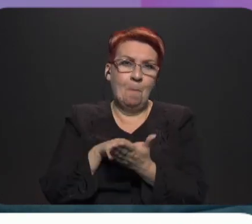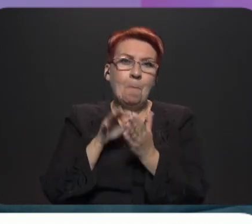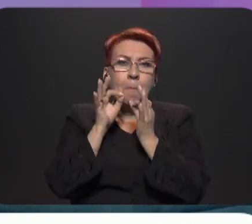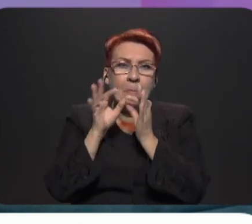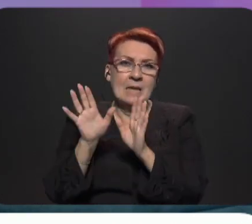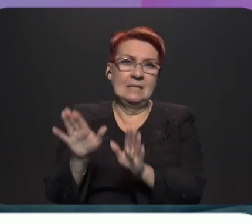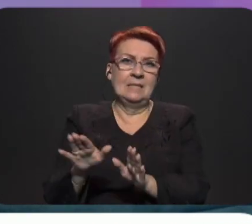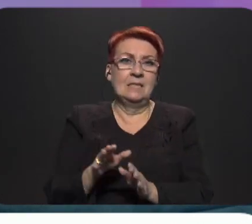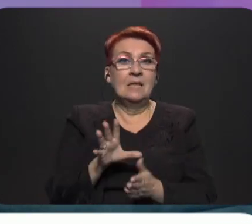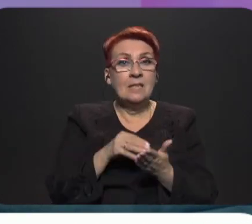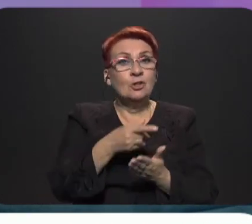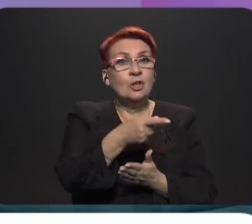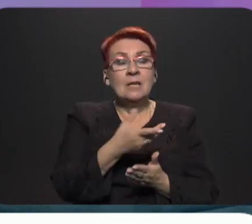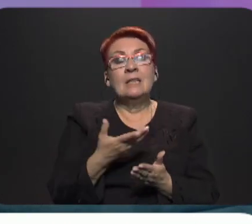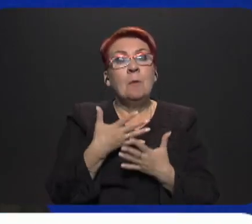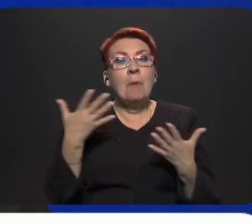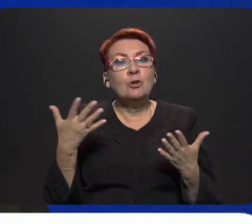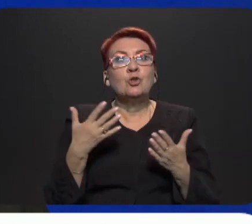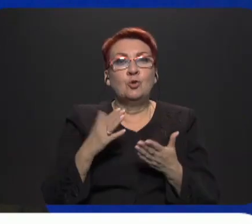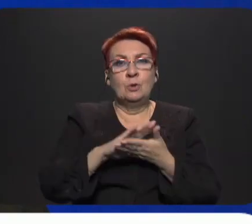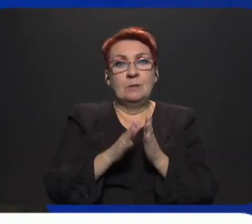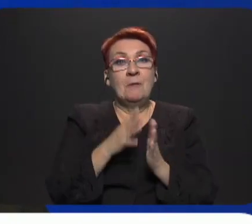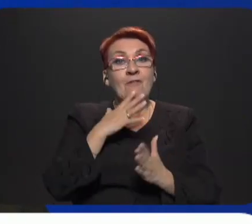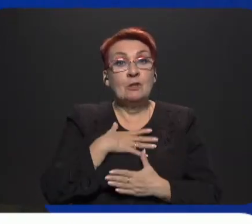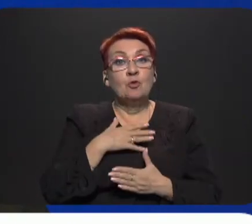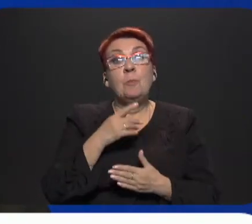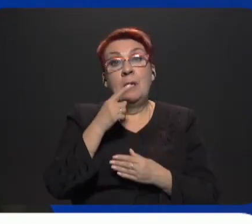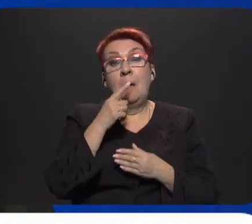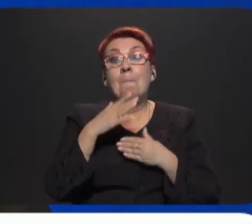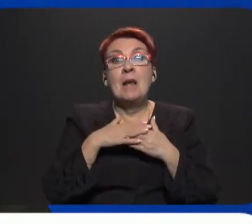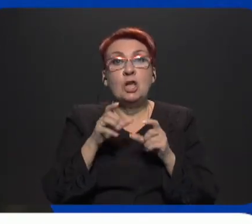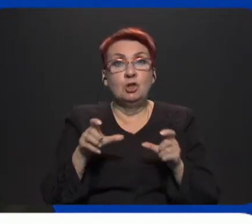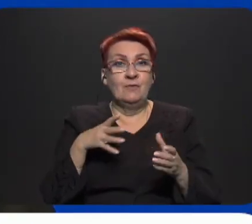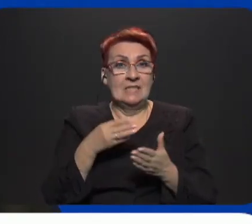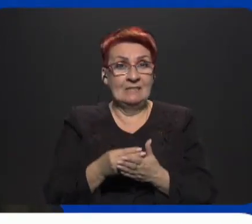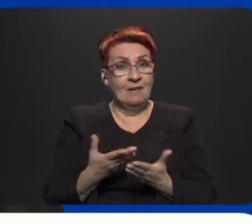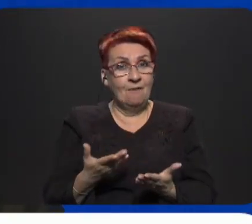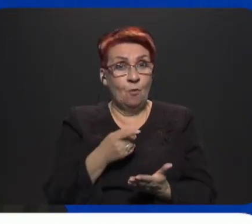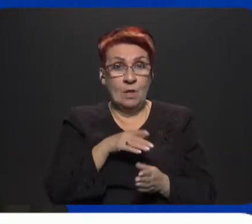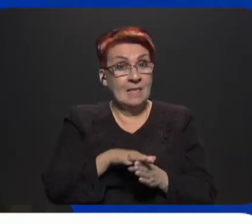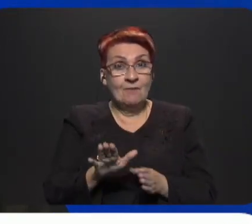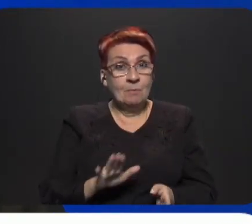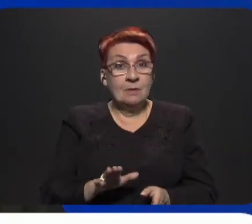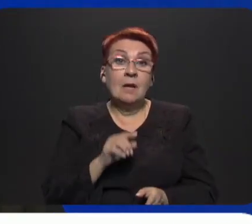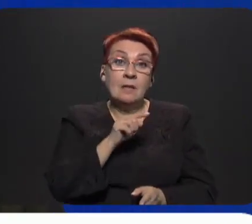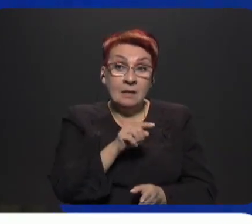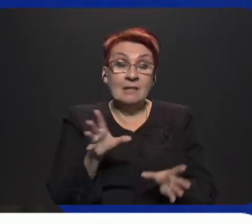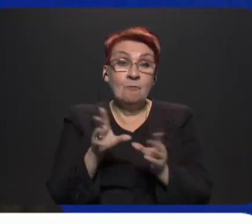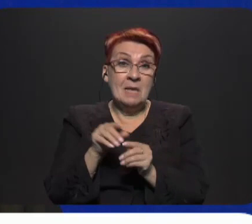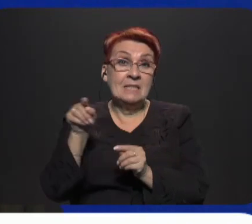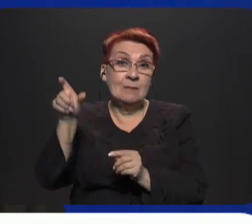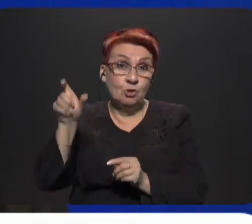ты не исполнишь большую заповедь: возлюби ближнего своего. Тогда ты уже пойдешь вместе с тем